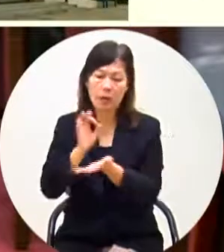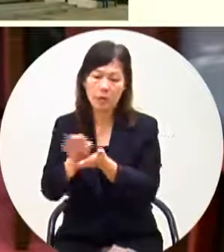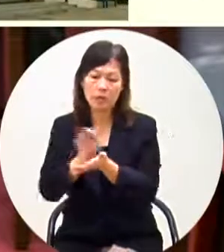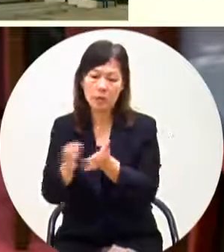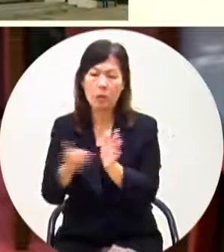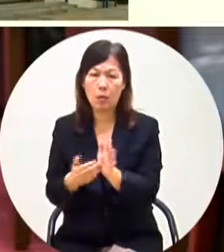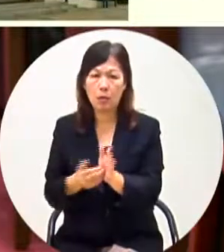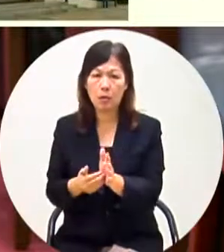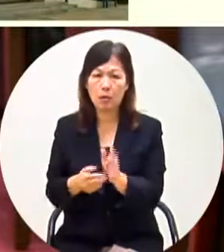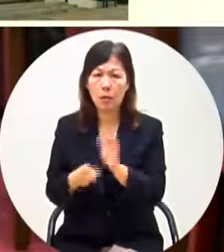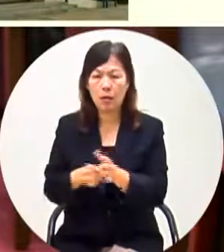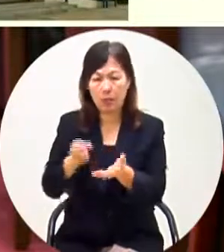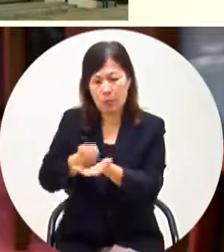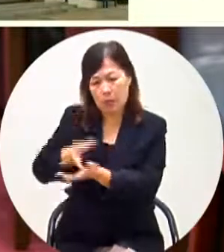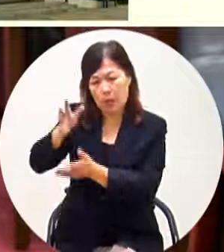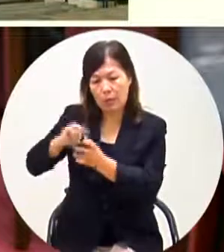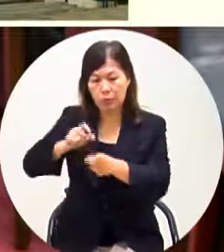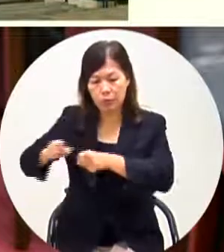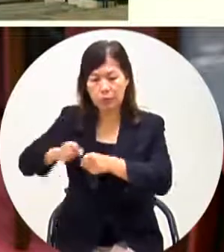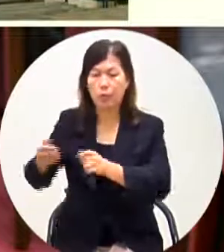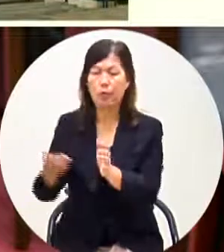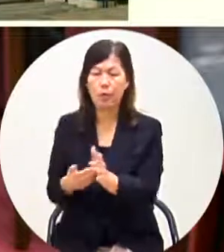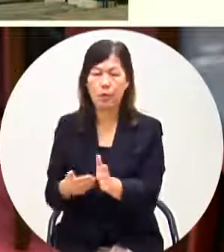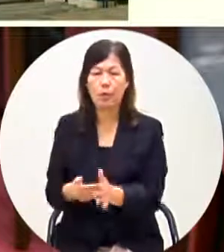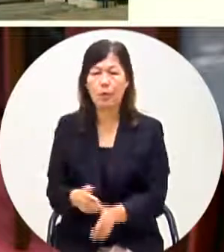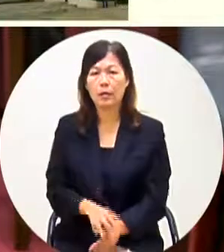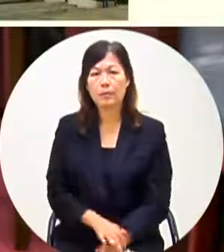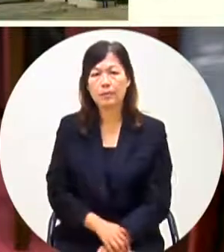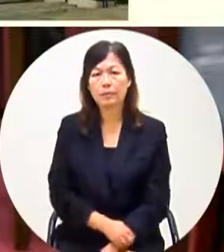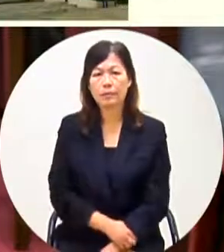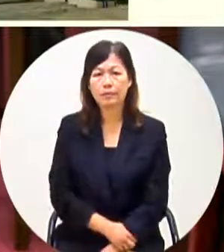完，安的设计费可以造啊，